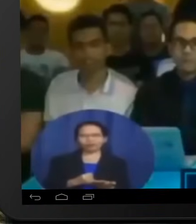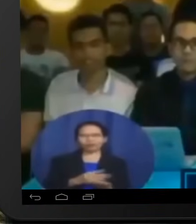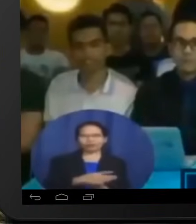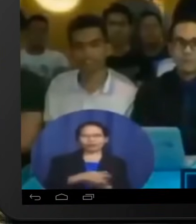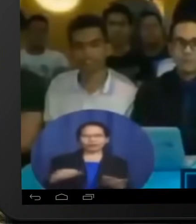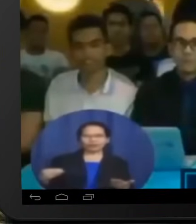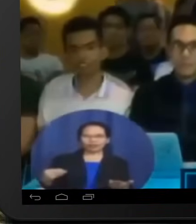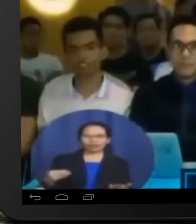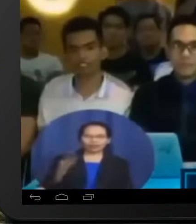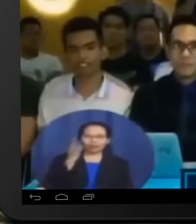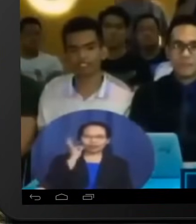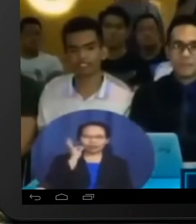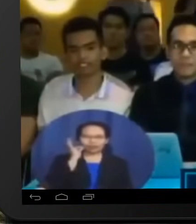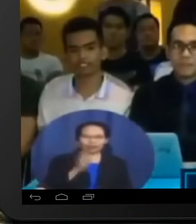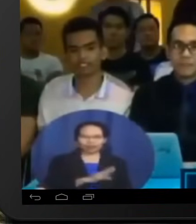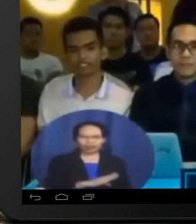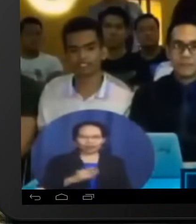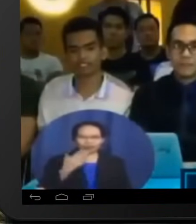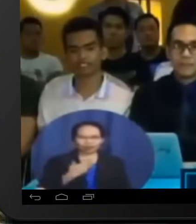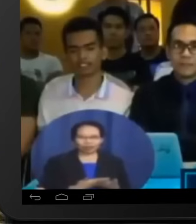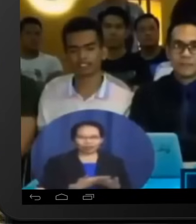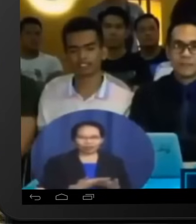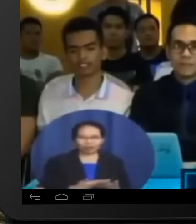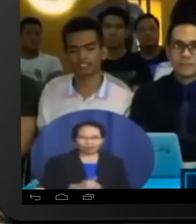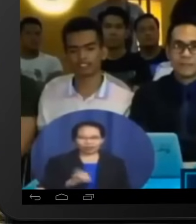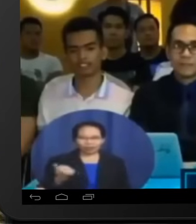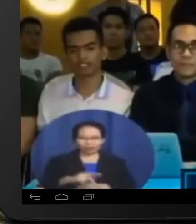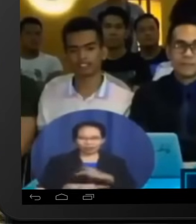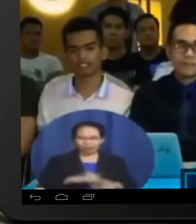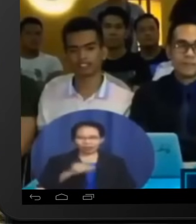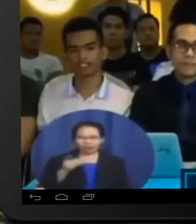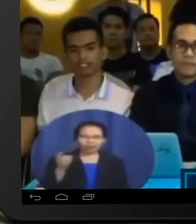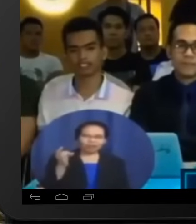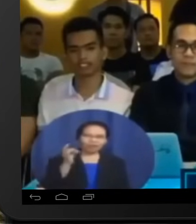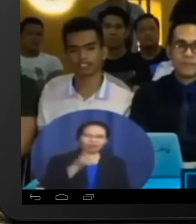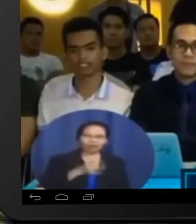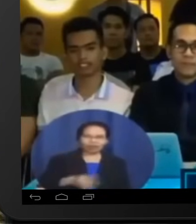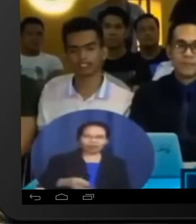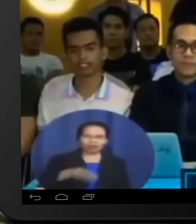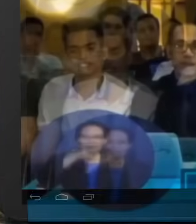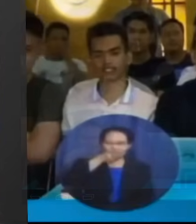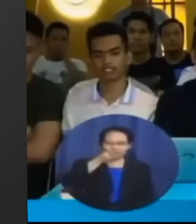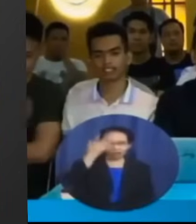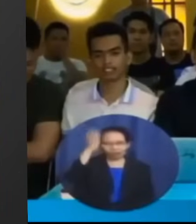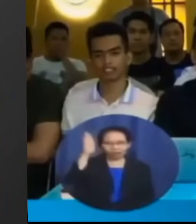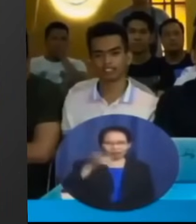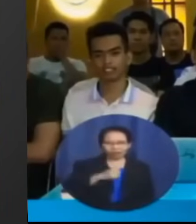ng soft drinks. Mga kung ano-anong inumin. Hindi ko na nga ngayon alam kung ano mga inumin na yan